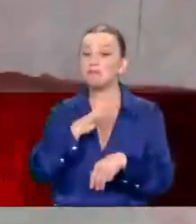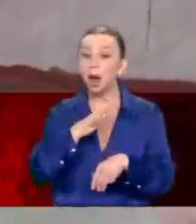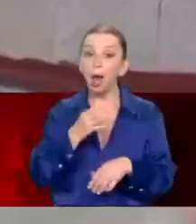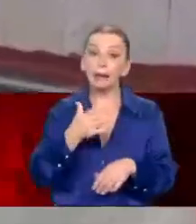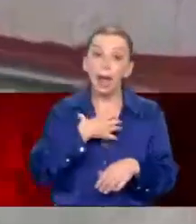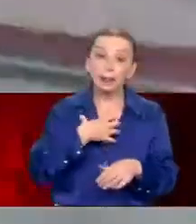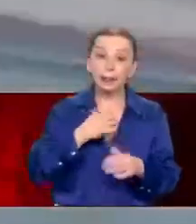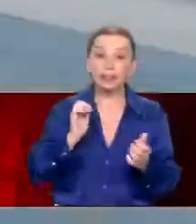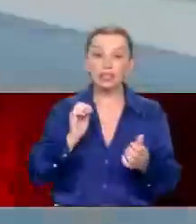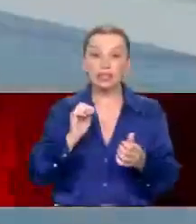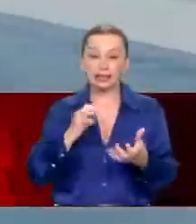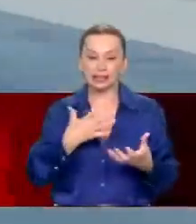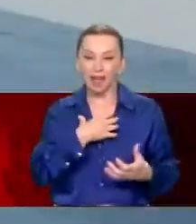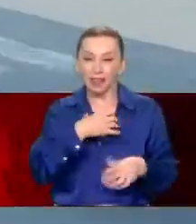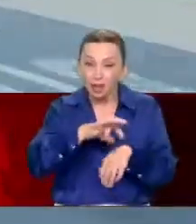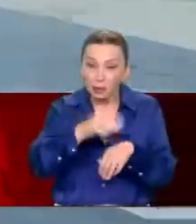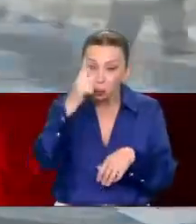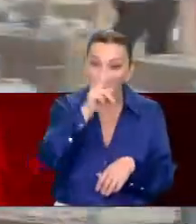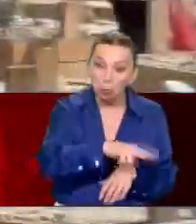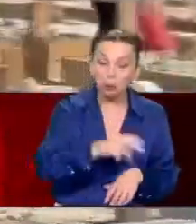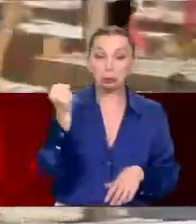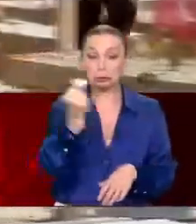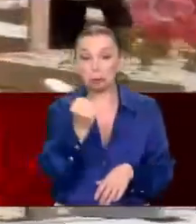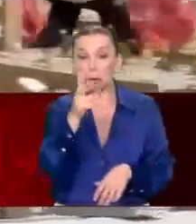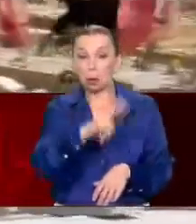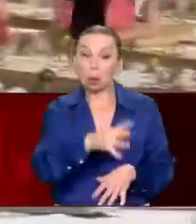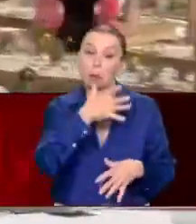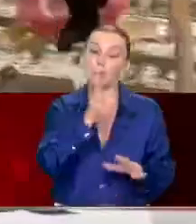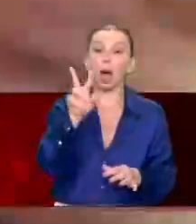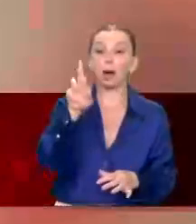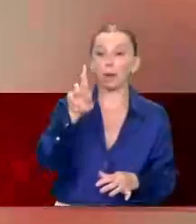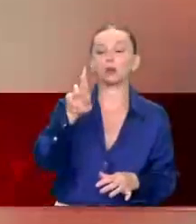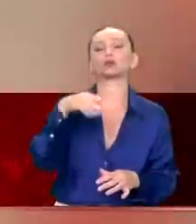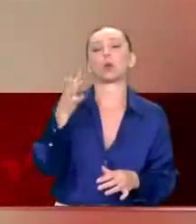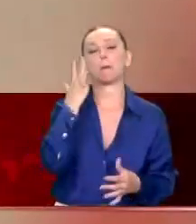hayatını kaybetti yoksa cinayete mi kurban gitti? Adli tıp raporu aydınlatacak.